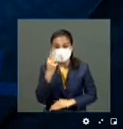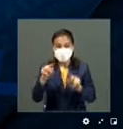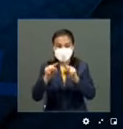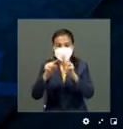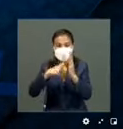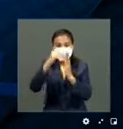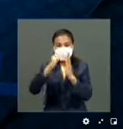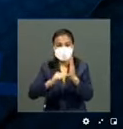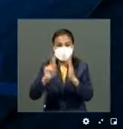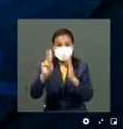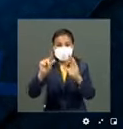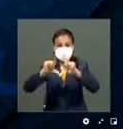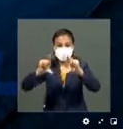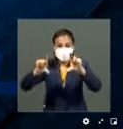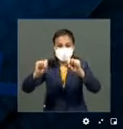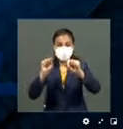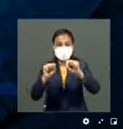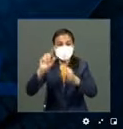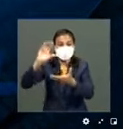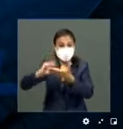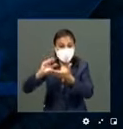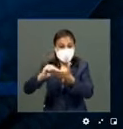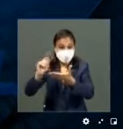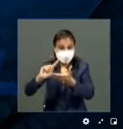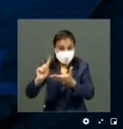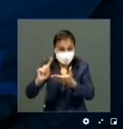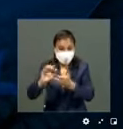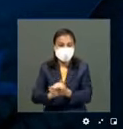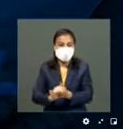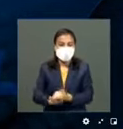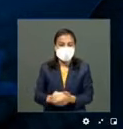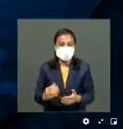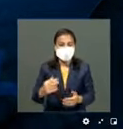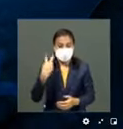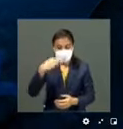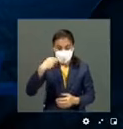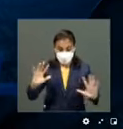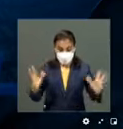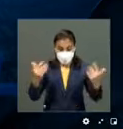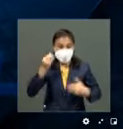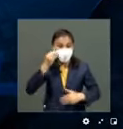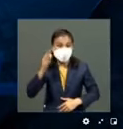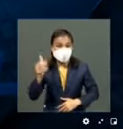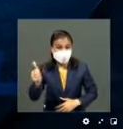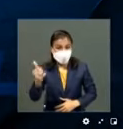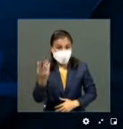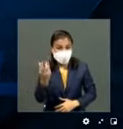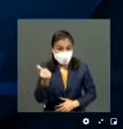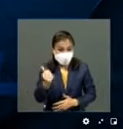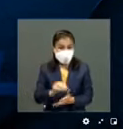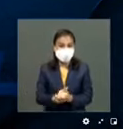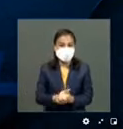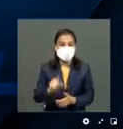จะแสดงตัวเลขผู้ที่ได้รับการอนุญาตกลับบ้านนะคะจำนวนวันนี้บวก